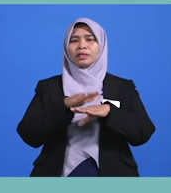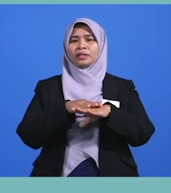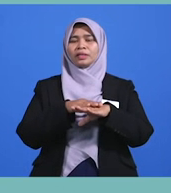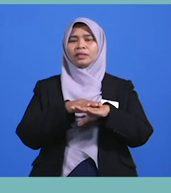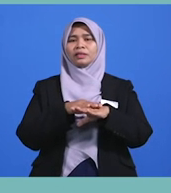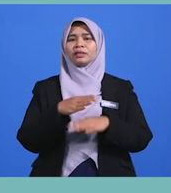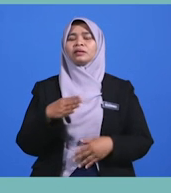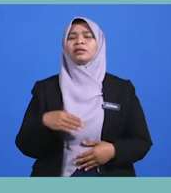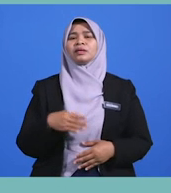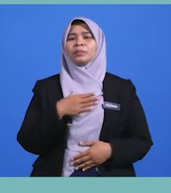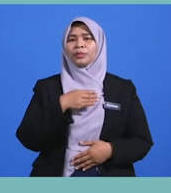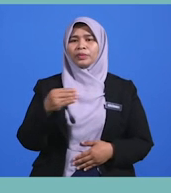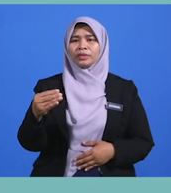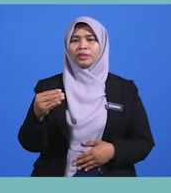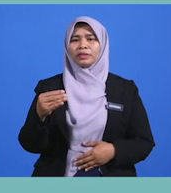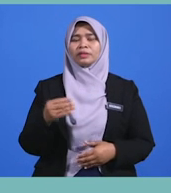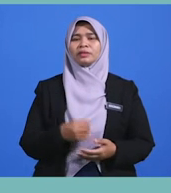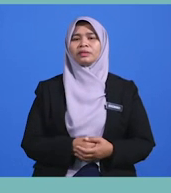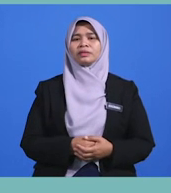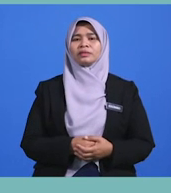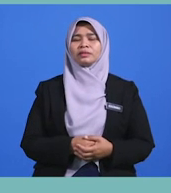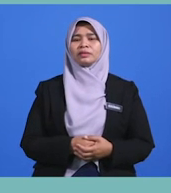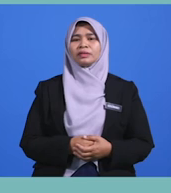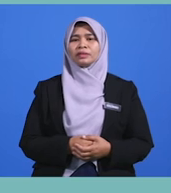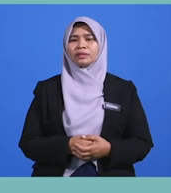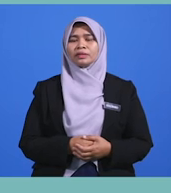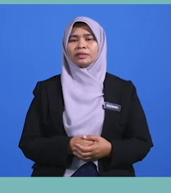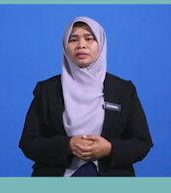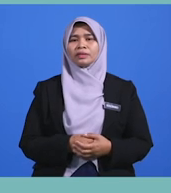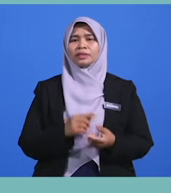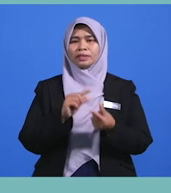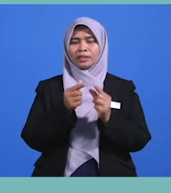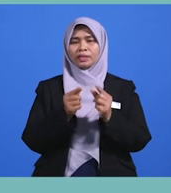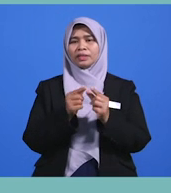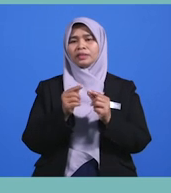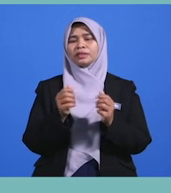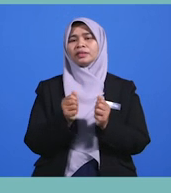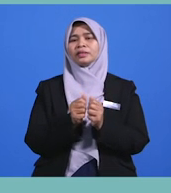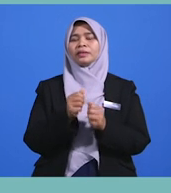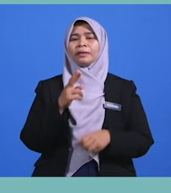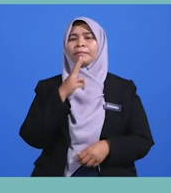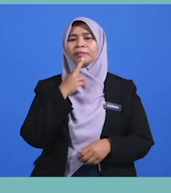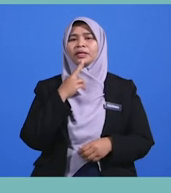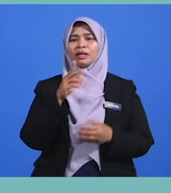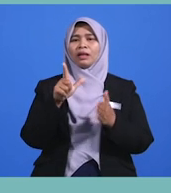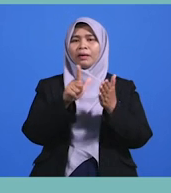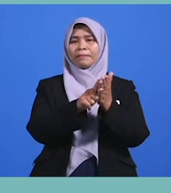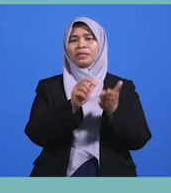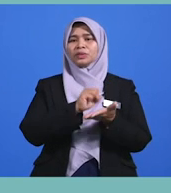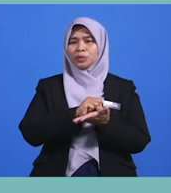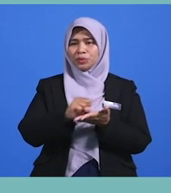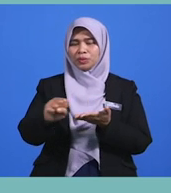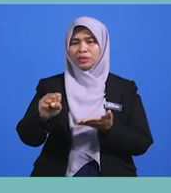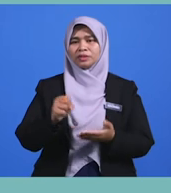dari jalur putih kedua bersilang sehingga jalur putih yang terakhir melambangkan kesucian negara.